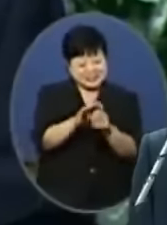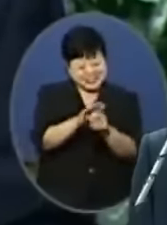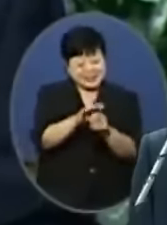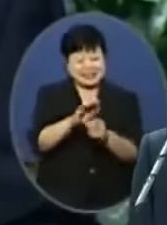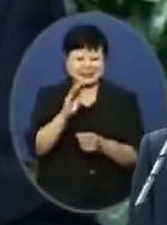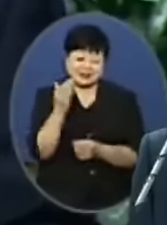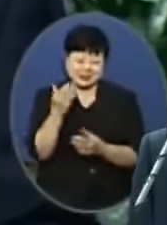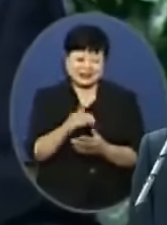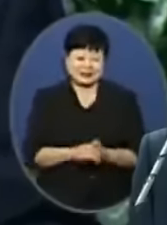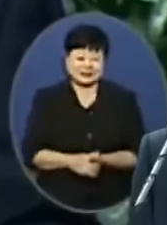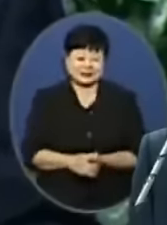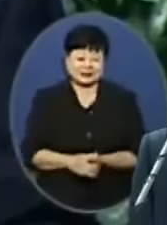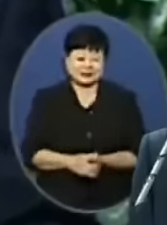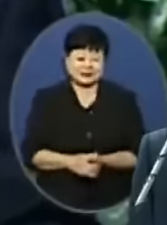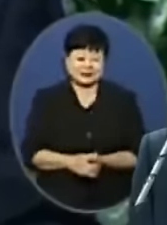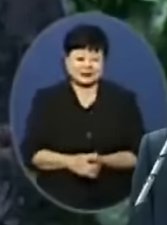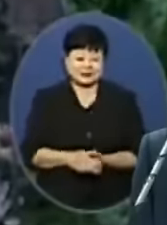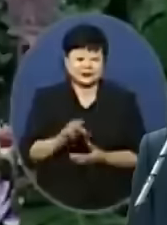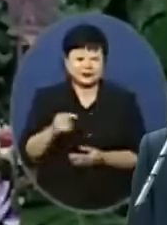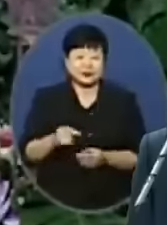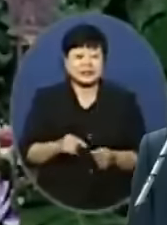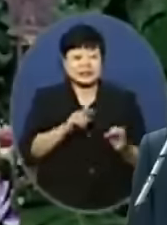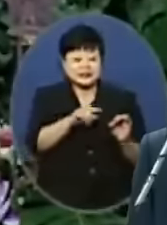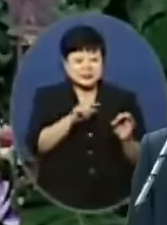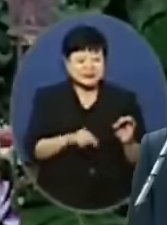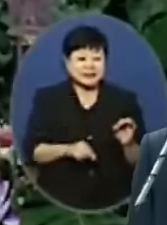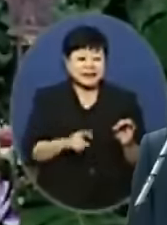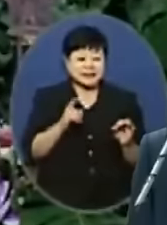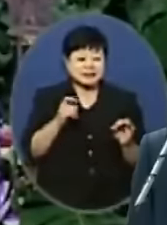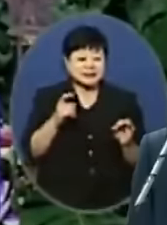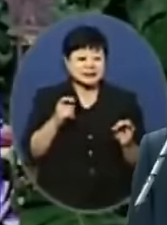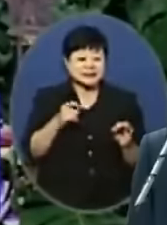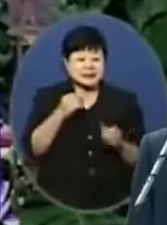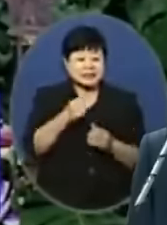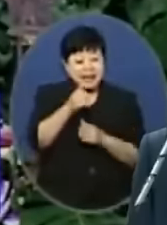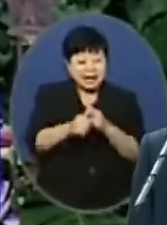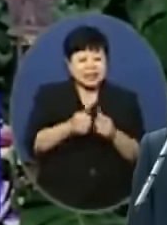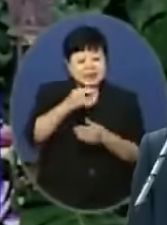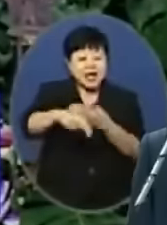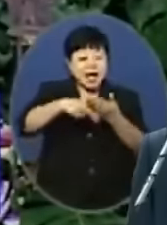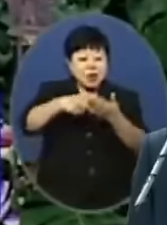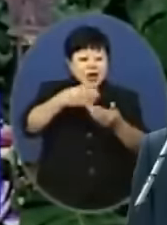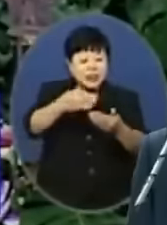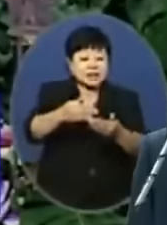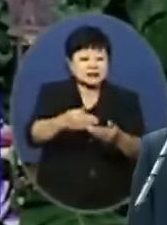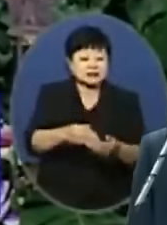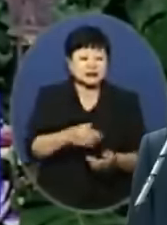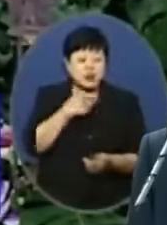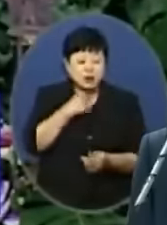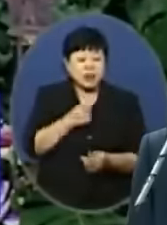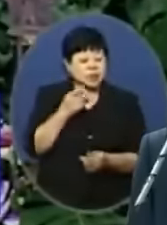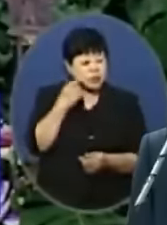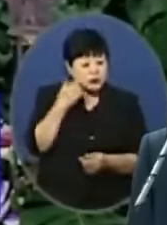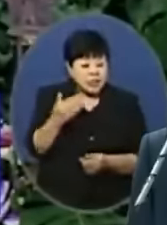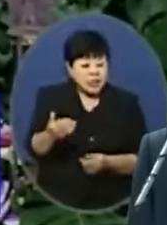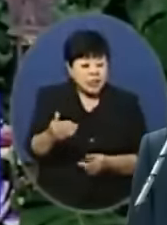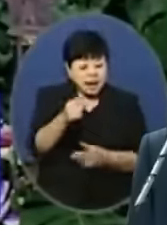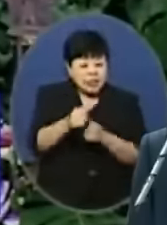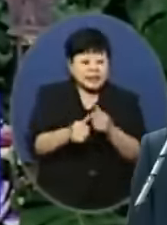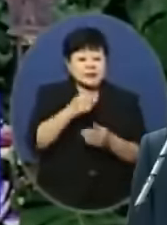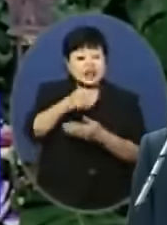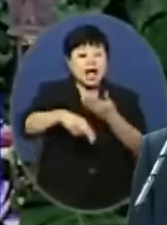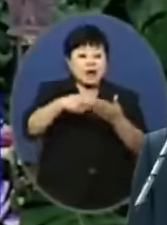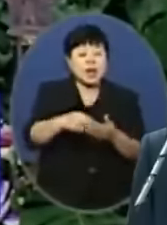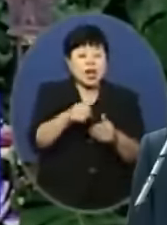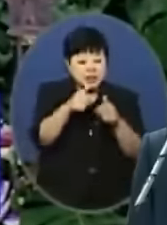되는 것입니다. 신명기 10장 12절로 13절에 이스라엘아 내 하나님 야훼께서 내게 요구하는 것이 무엇이냐 곧 내 하나님